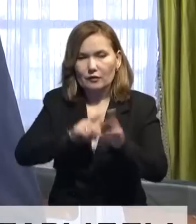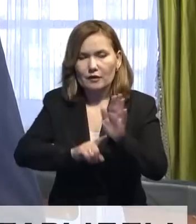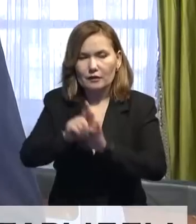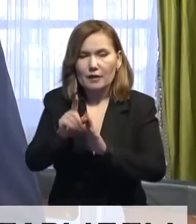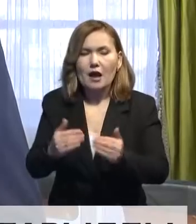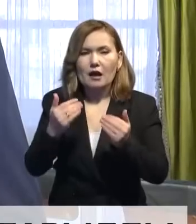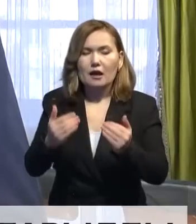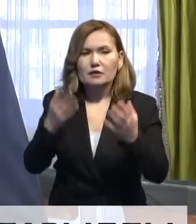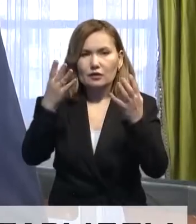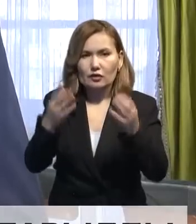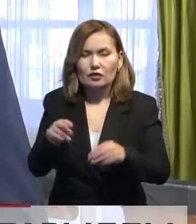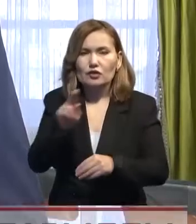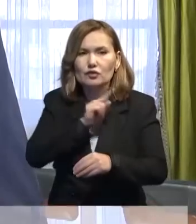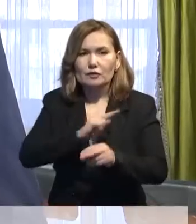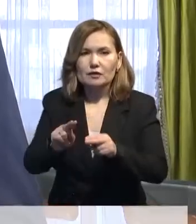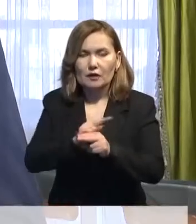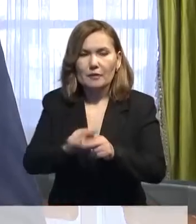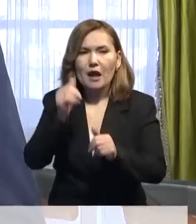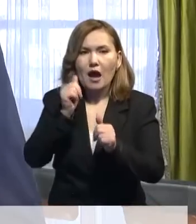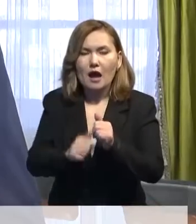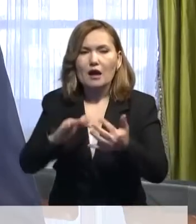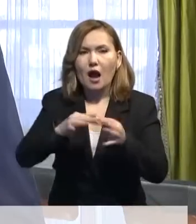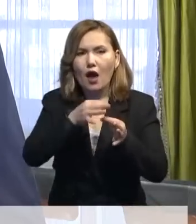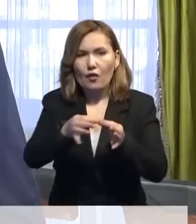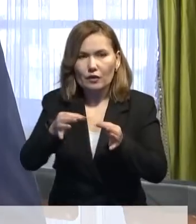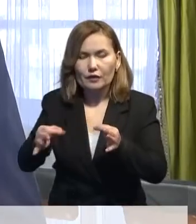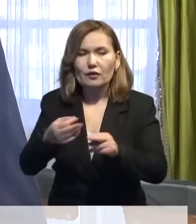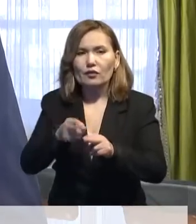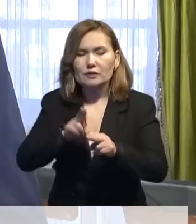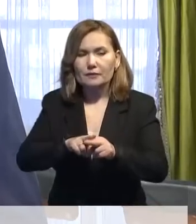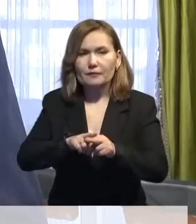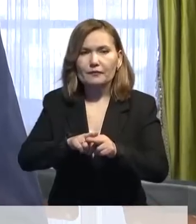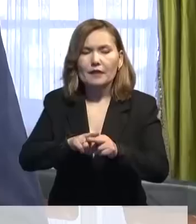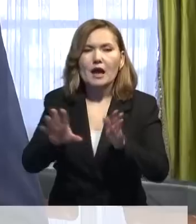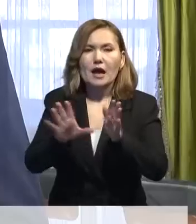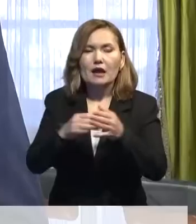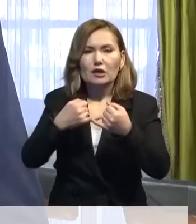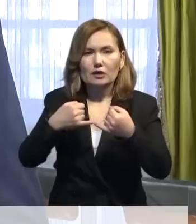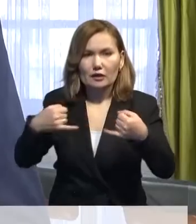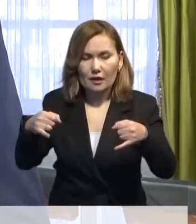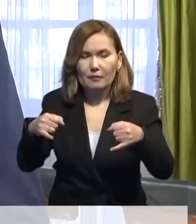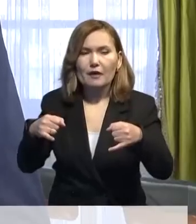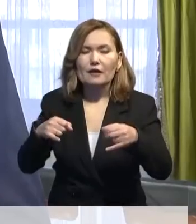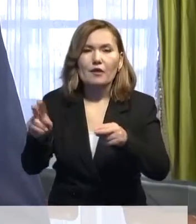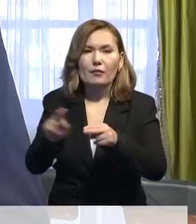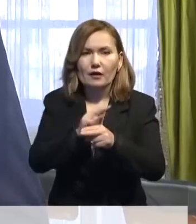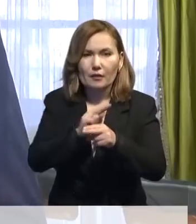Енді қазір жасап жатқандарымыз сол әр ауылдың жаңағы электр желілердің әкімдермен